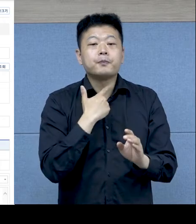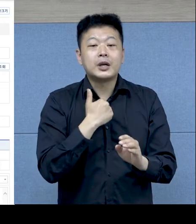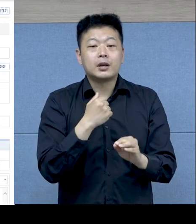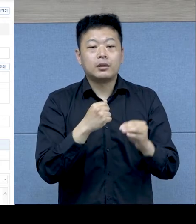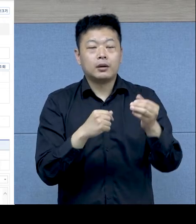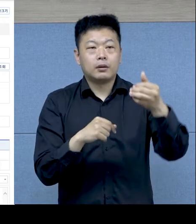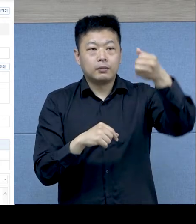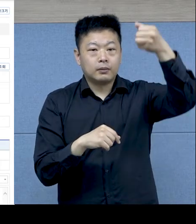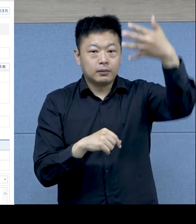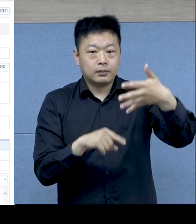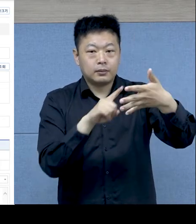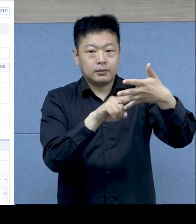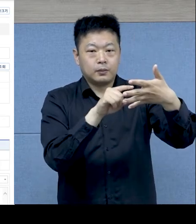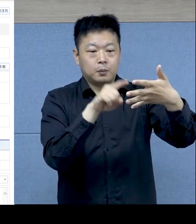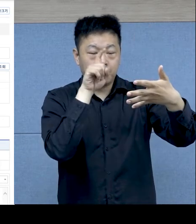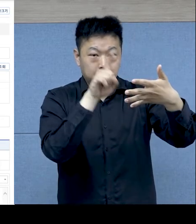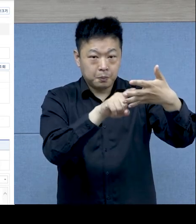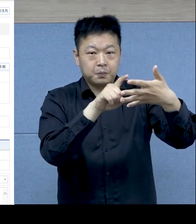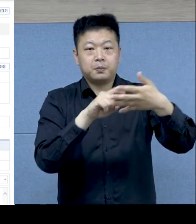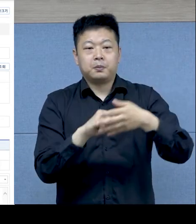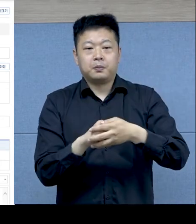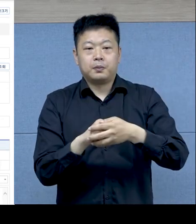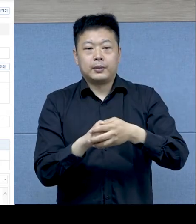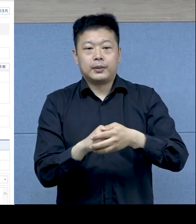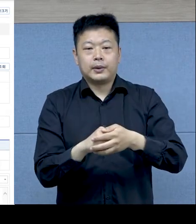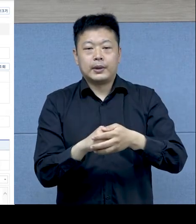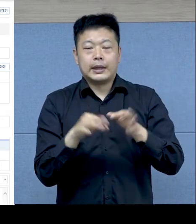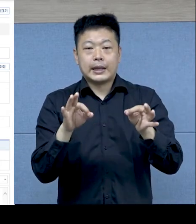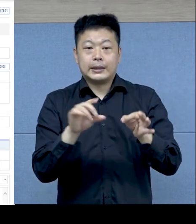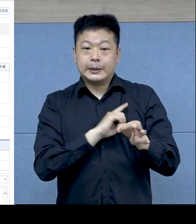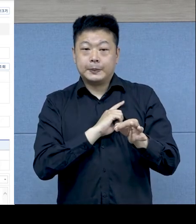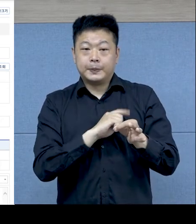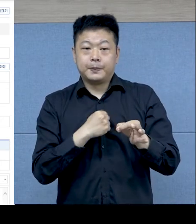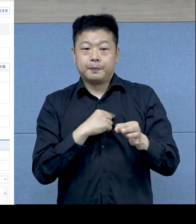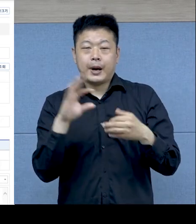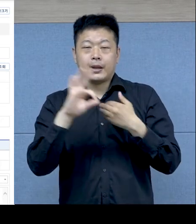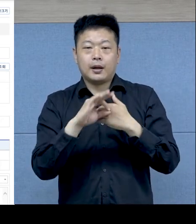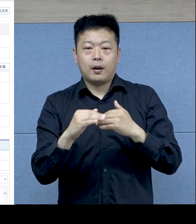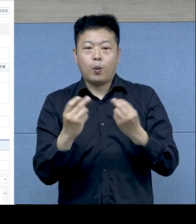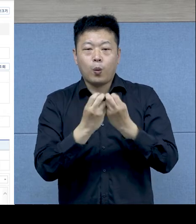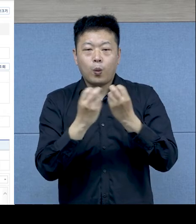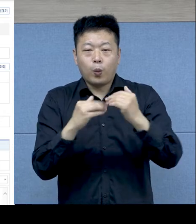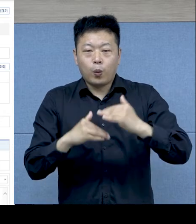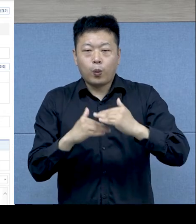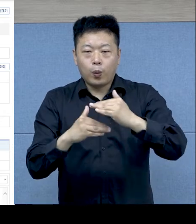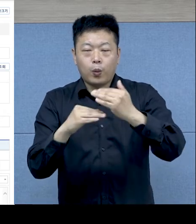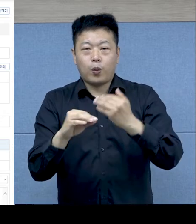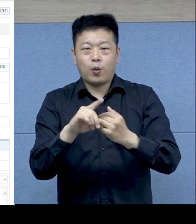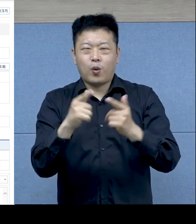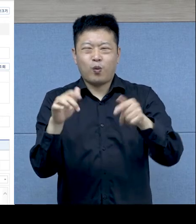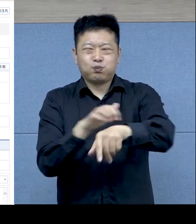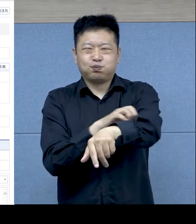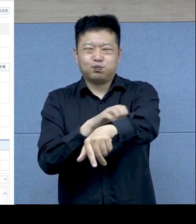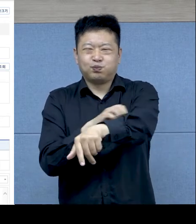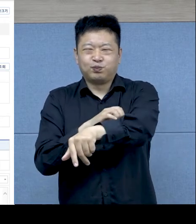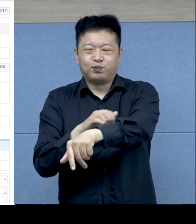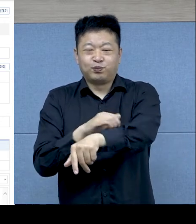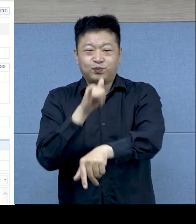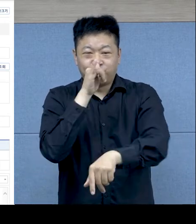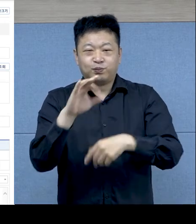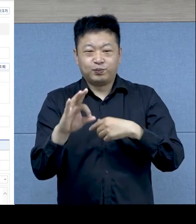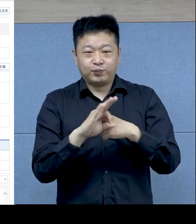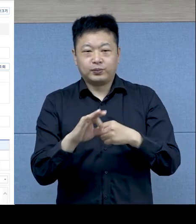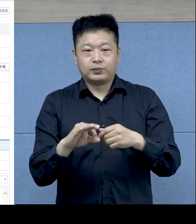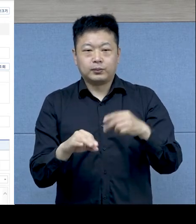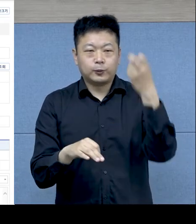입금하셨던 계좌도 이제 입력을 해주시고 예금주도 입력해 주시면 됩니다. 만약에 이런 과정들이 좀 번거롭다면 계좌 거래